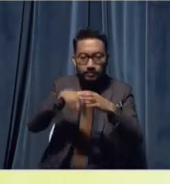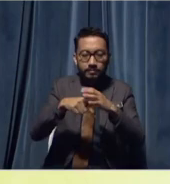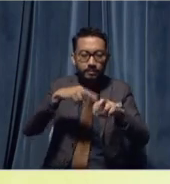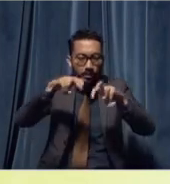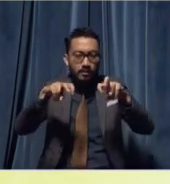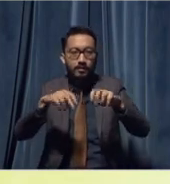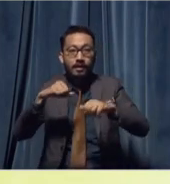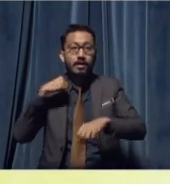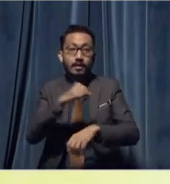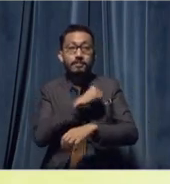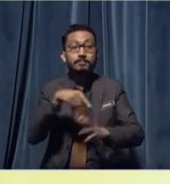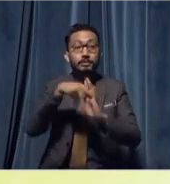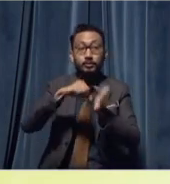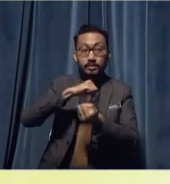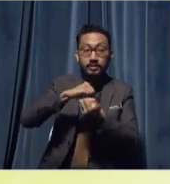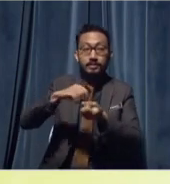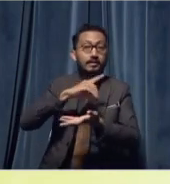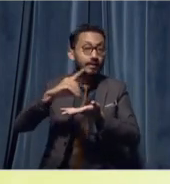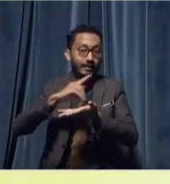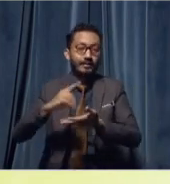pencuci iaitu deterjen.